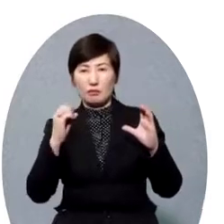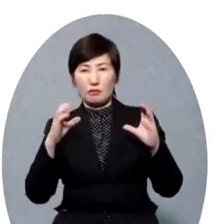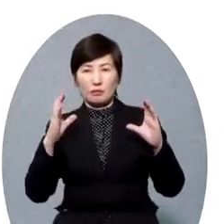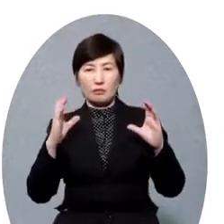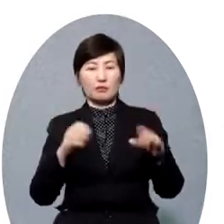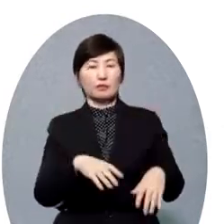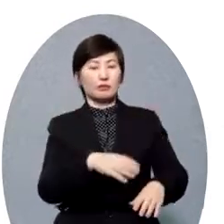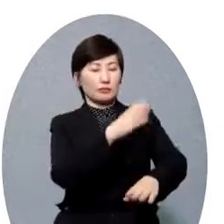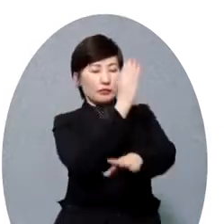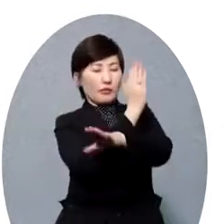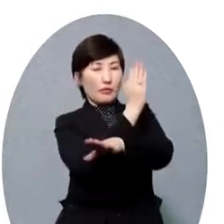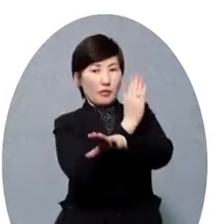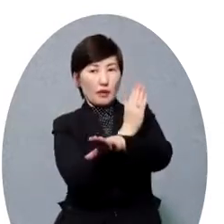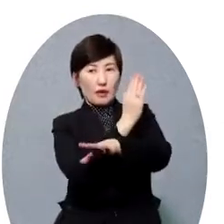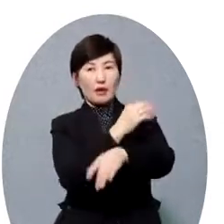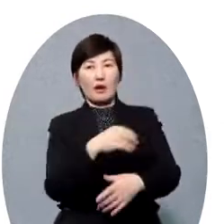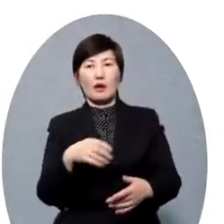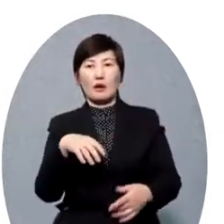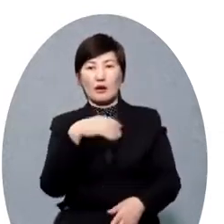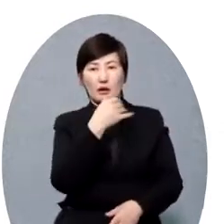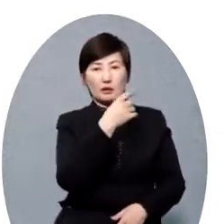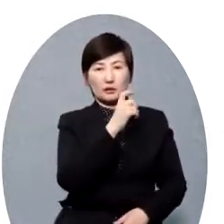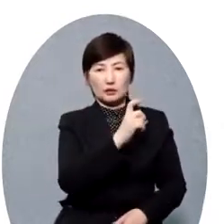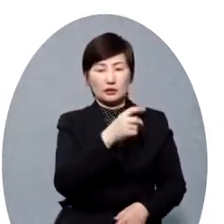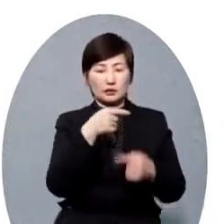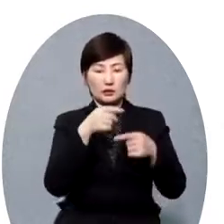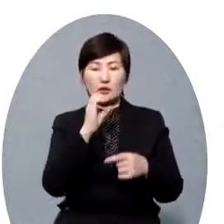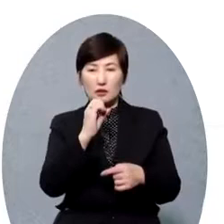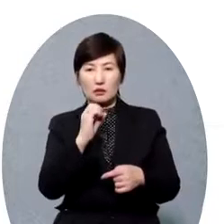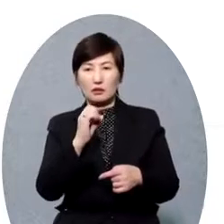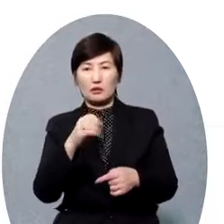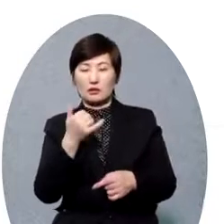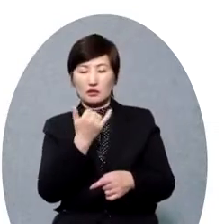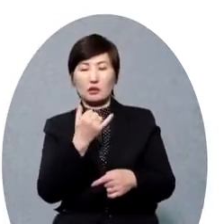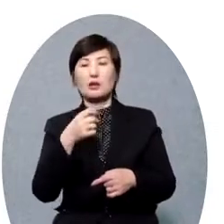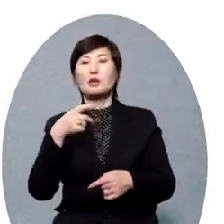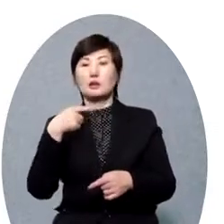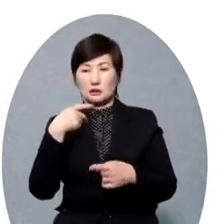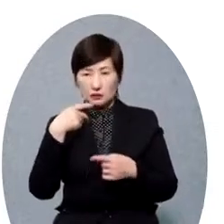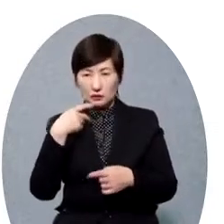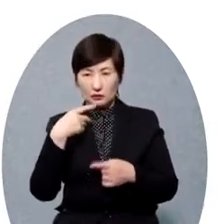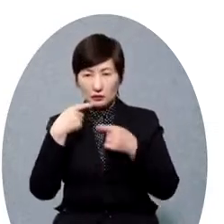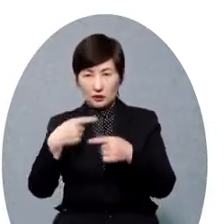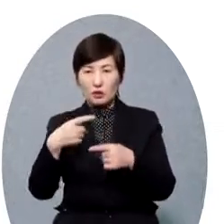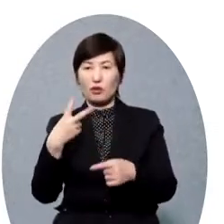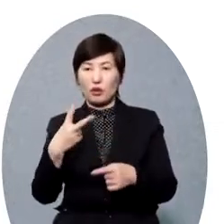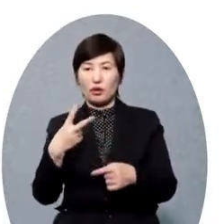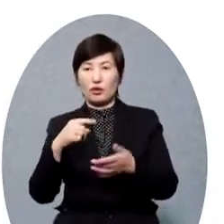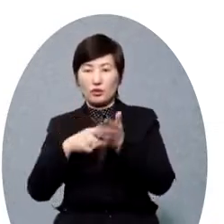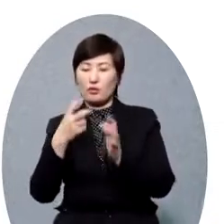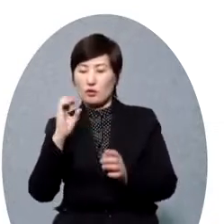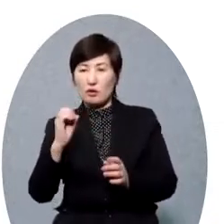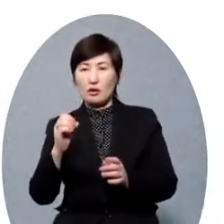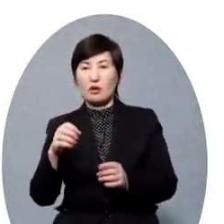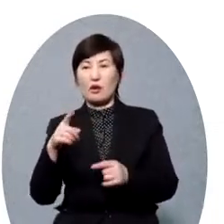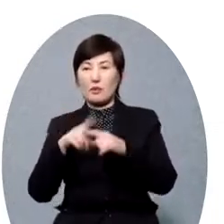орлуулхад Y тэнцүү 2-ыг үрчих нь 0, нэмэх нь 4 тэнцүү 4 буюу OY тэнхлэгийг 0, 4